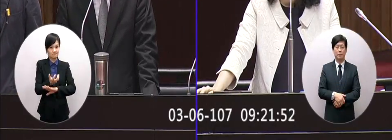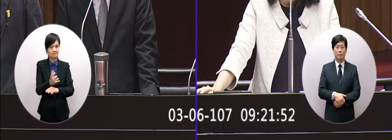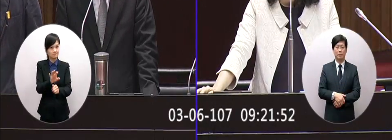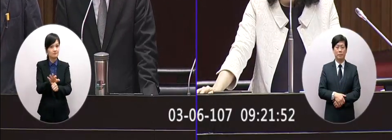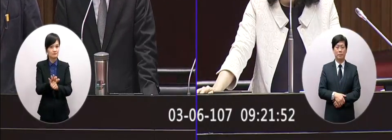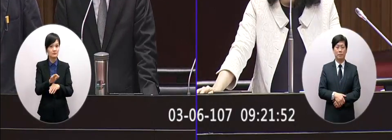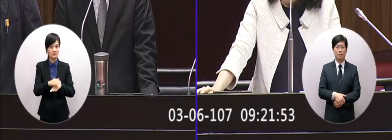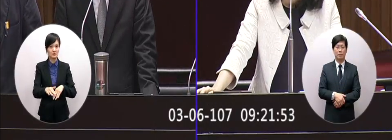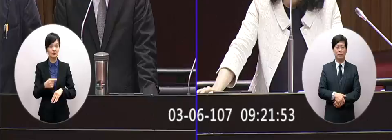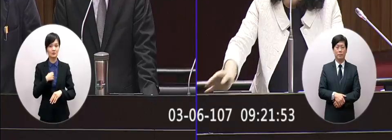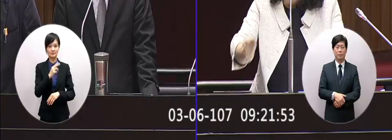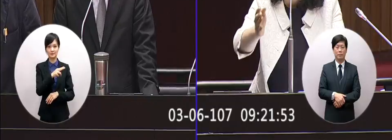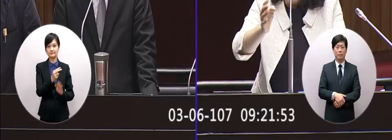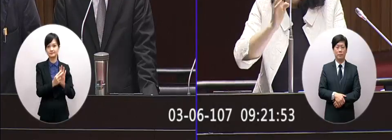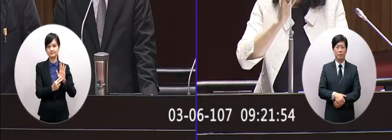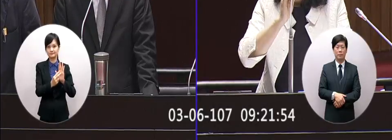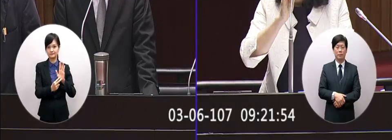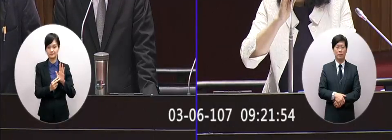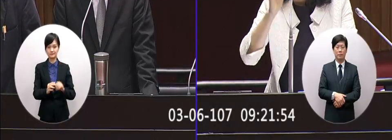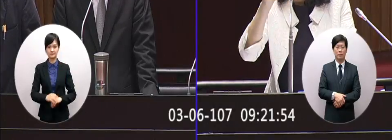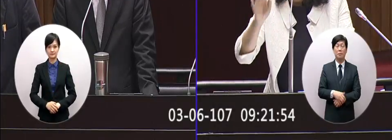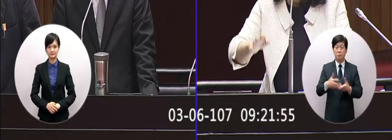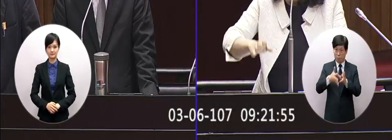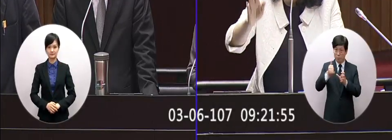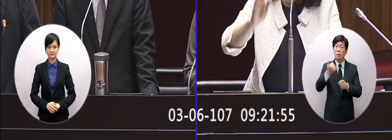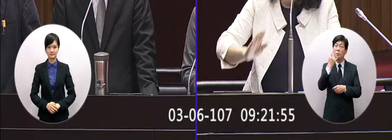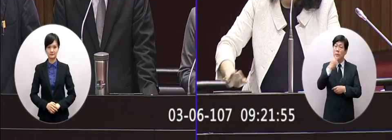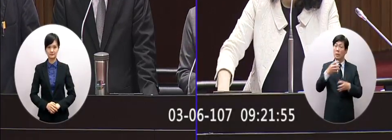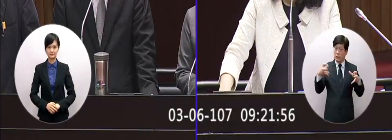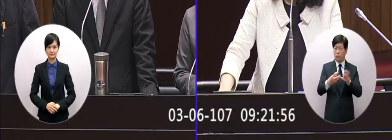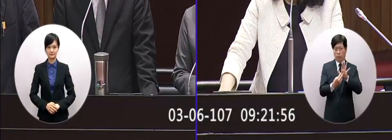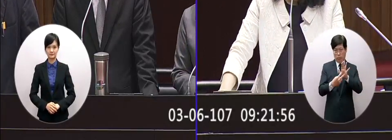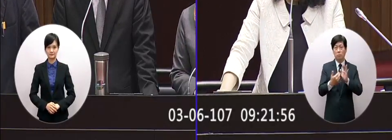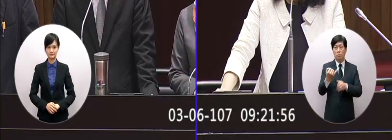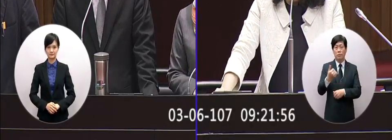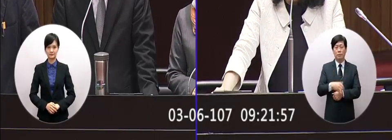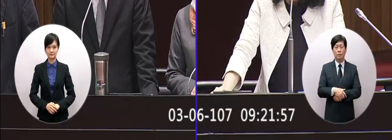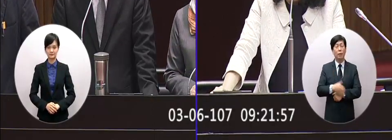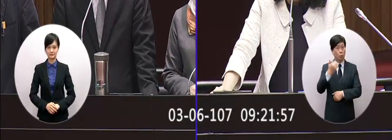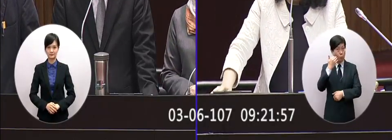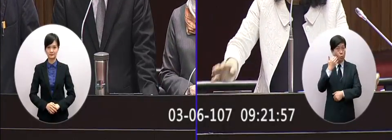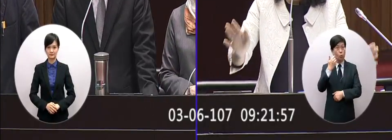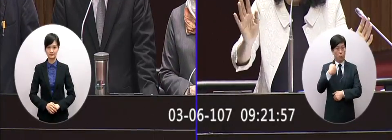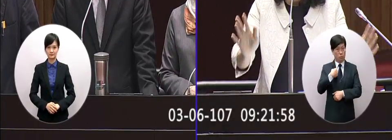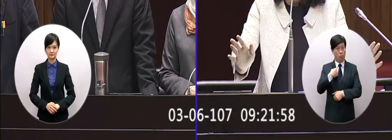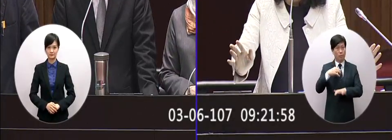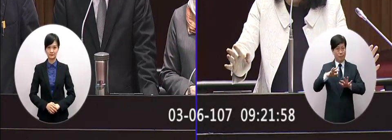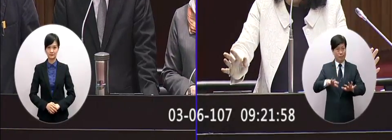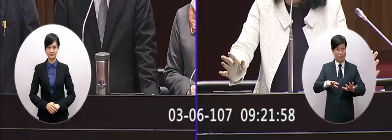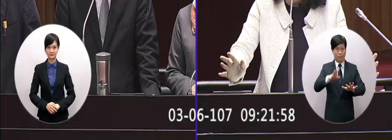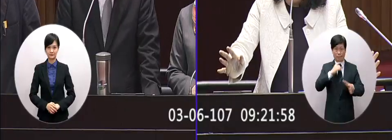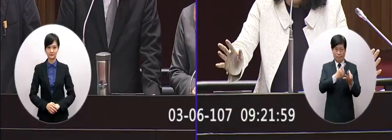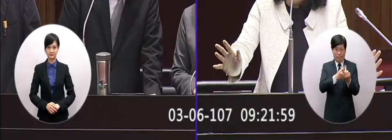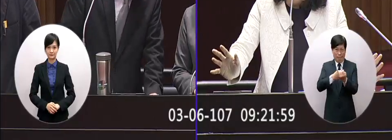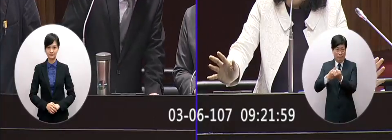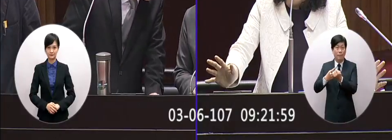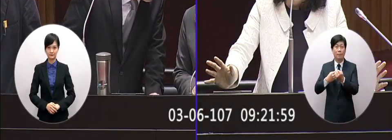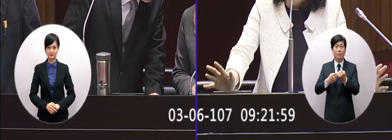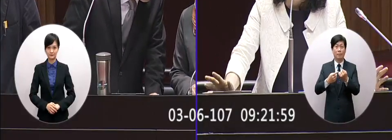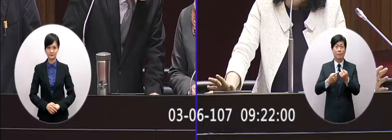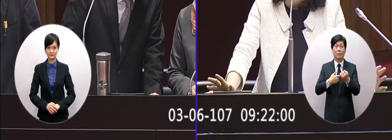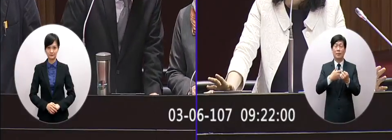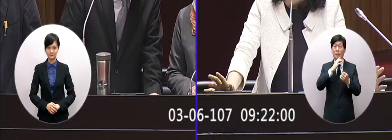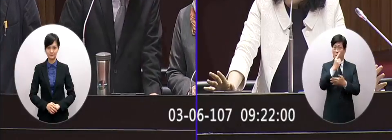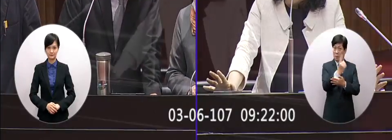就这个项目来跟你说明。 我跟委员说明一下。 部长， 我可不可以一起说好了？ 好， 如果我们把现在这几项的这